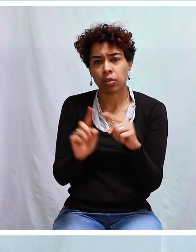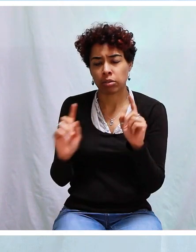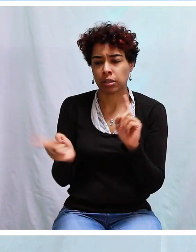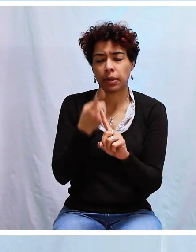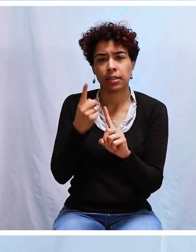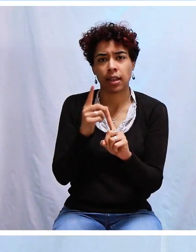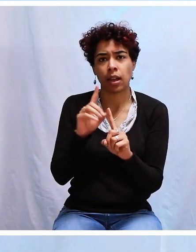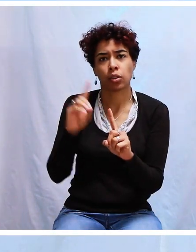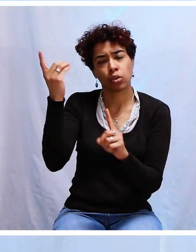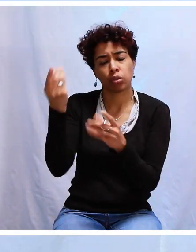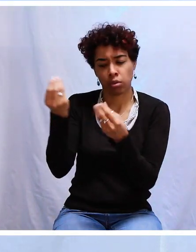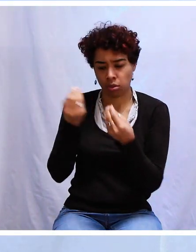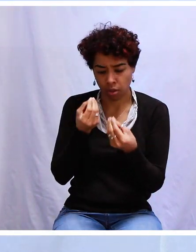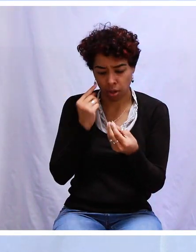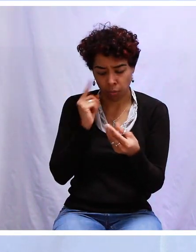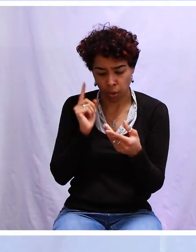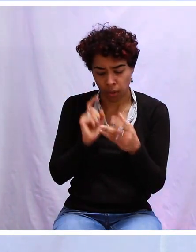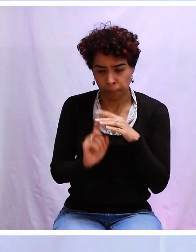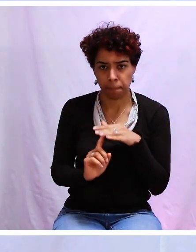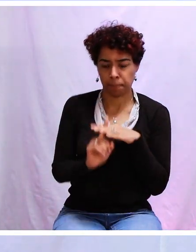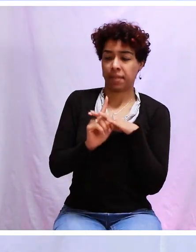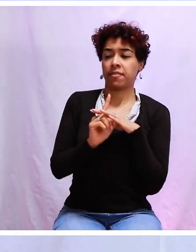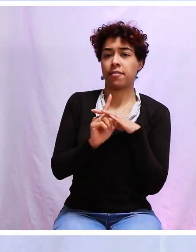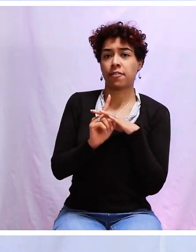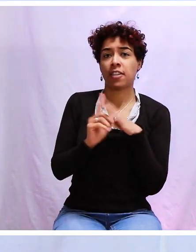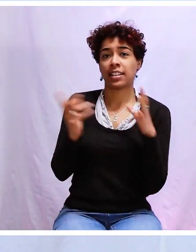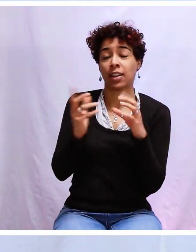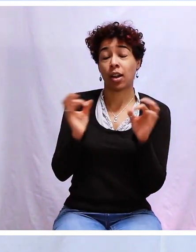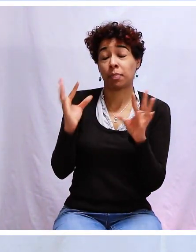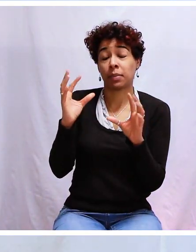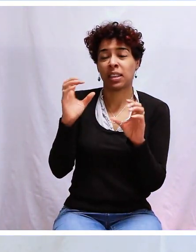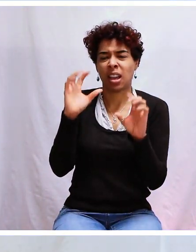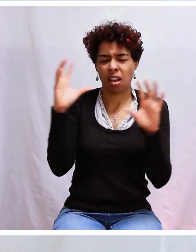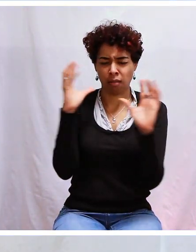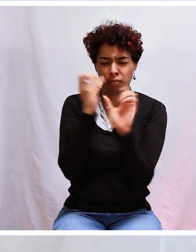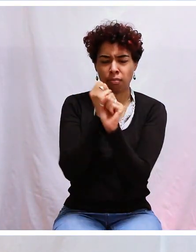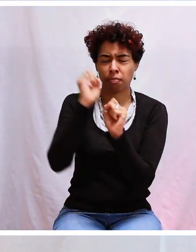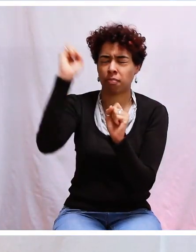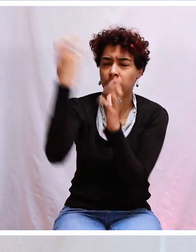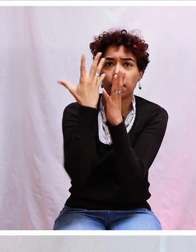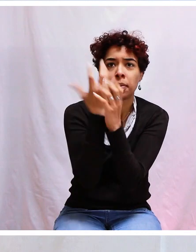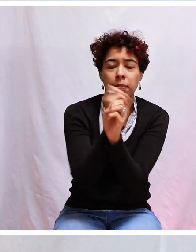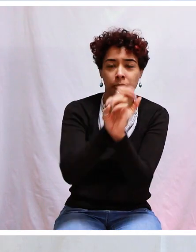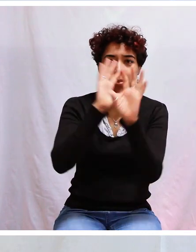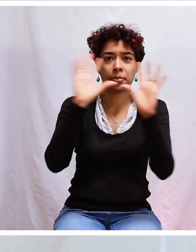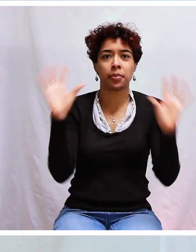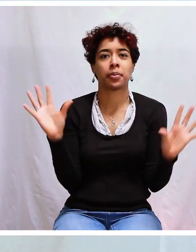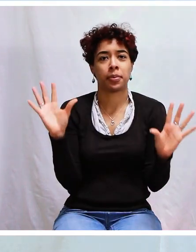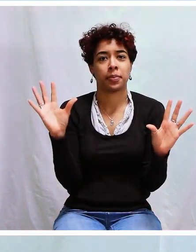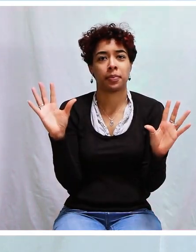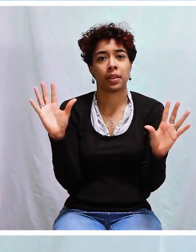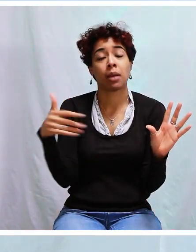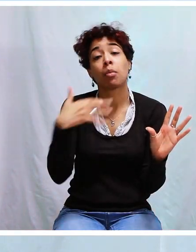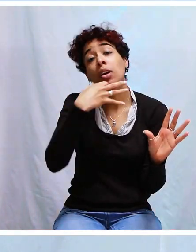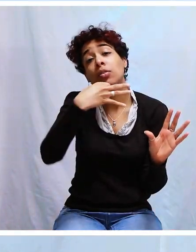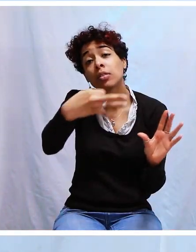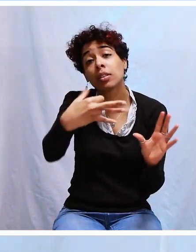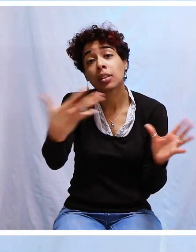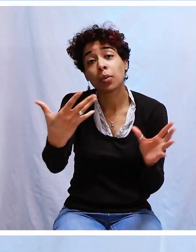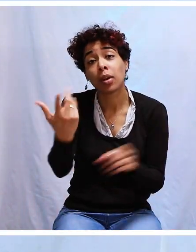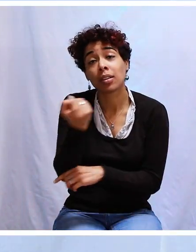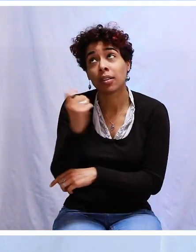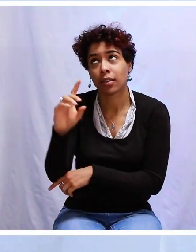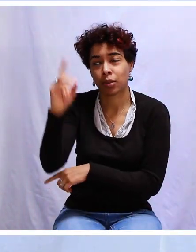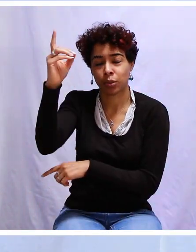faire dégager ou ressortir. C'est la lumière qui va jaillir des ténèbres en fait. Et j'aimerais te le dire de la part de Dieu. À l'intérieur de ton